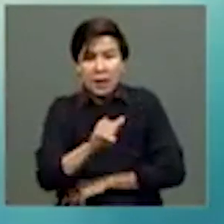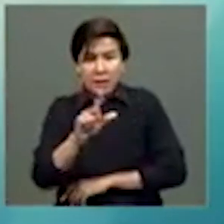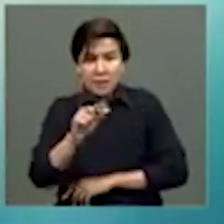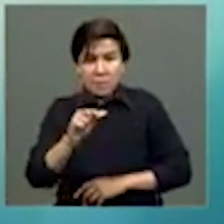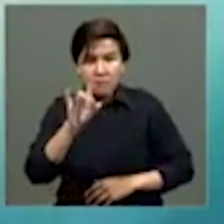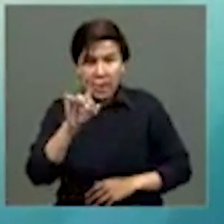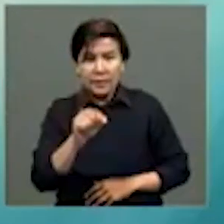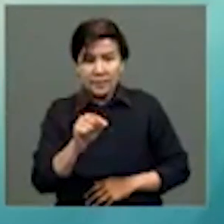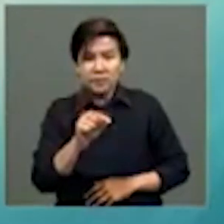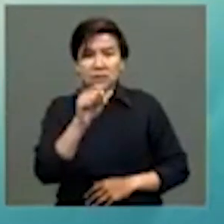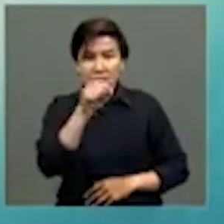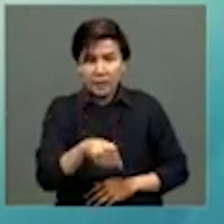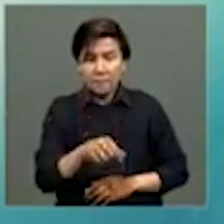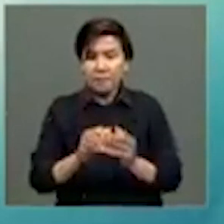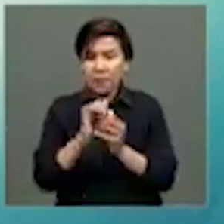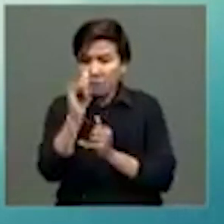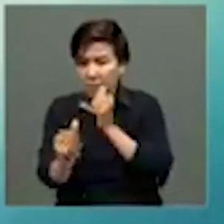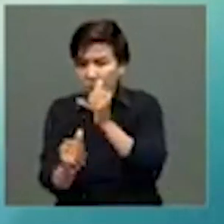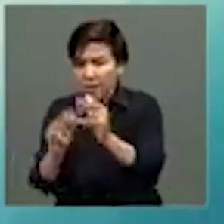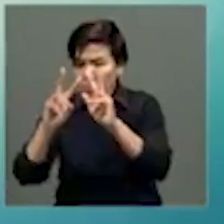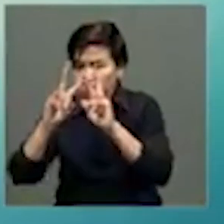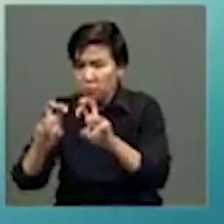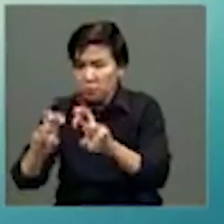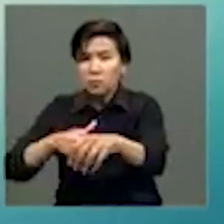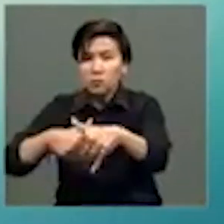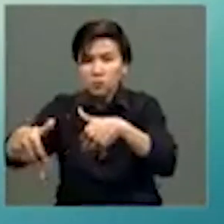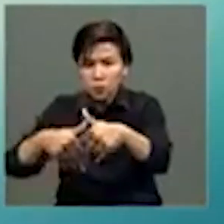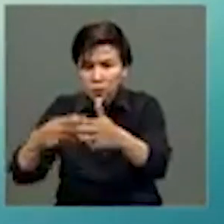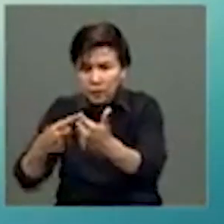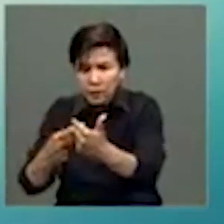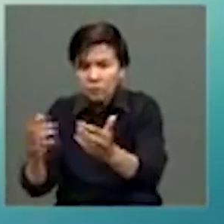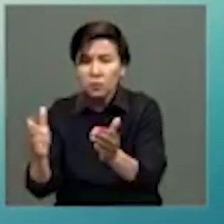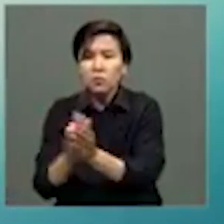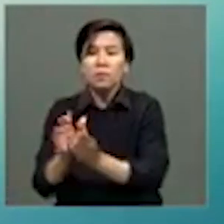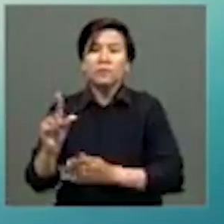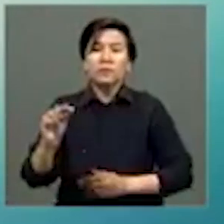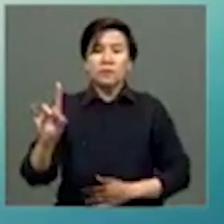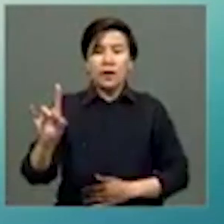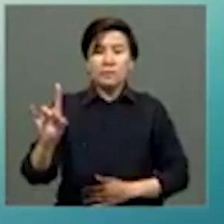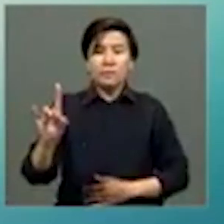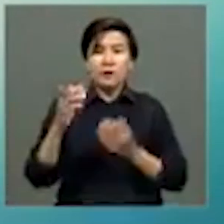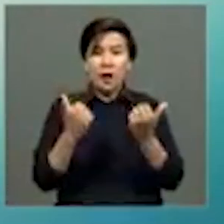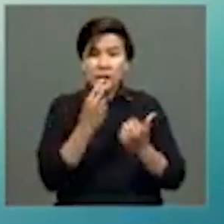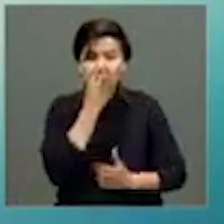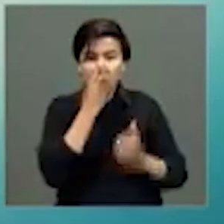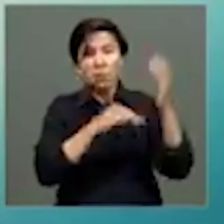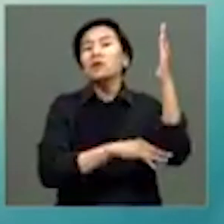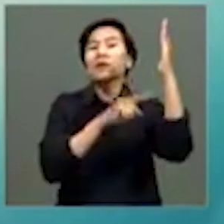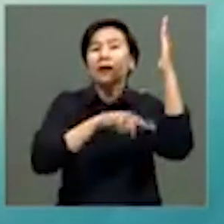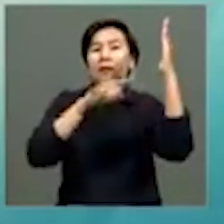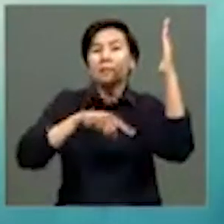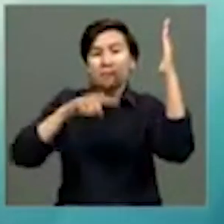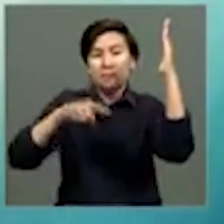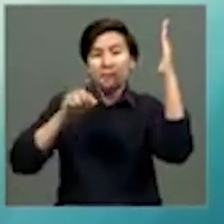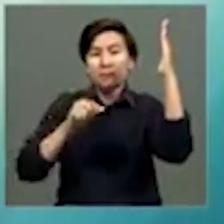ค้นหาเชิงรุกในชุมชนนะคะอีก23รายอยากให้ทุกท่านสังเกตกราฟแท่งร่วมกับเส้นสีแดง